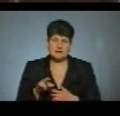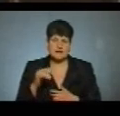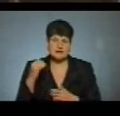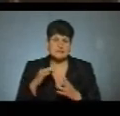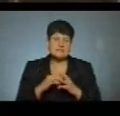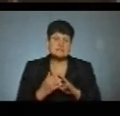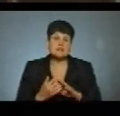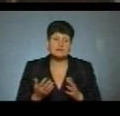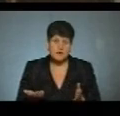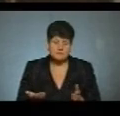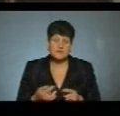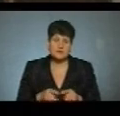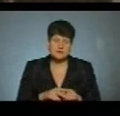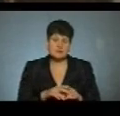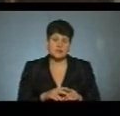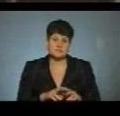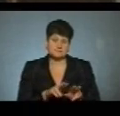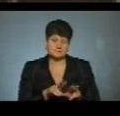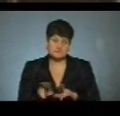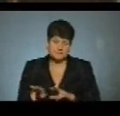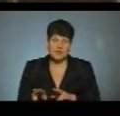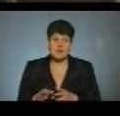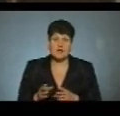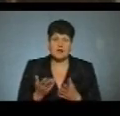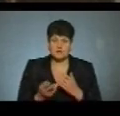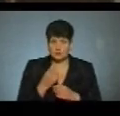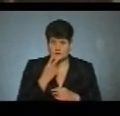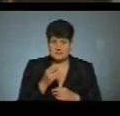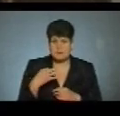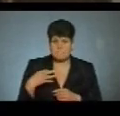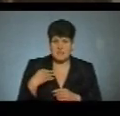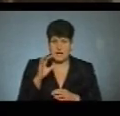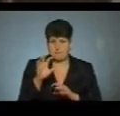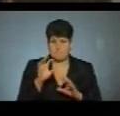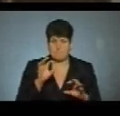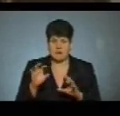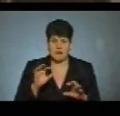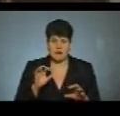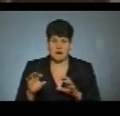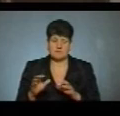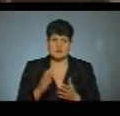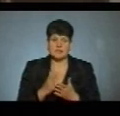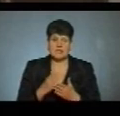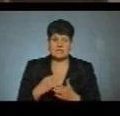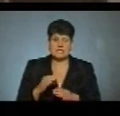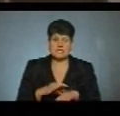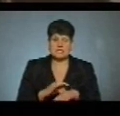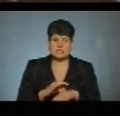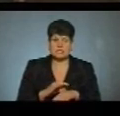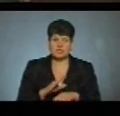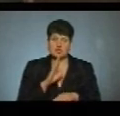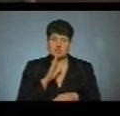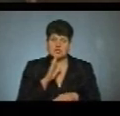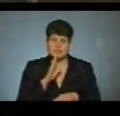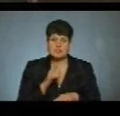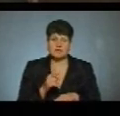Це є така аналогія. Але якщо придивитися, білі плями на корові формують тіло жінки. І якщо так